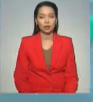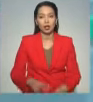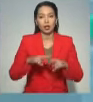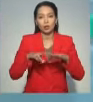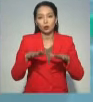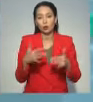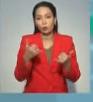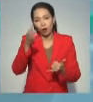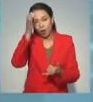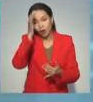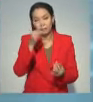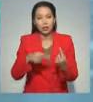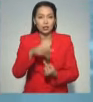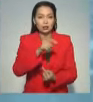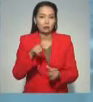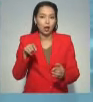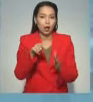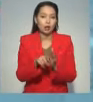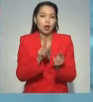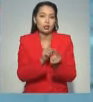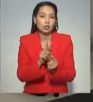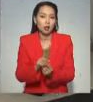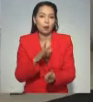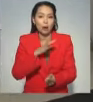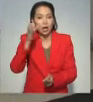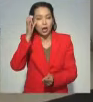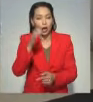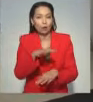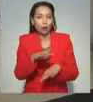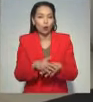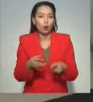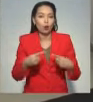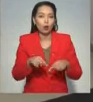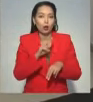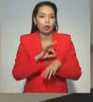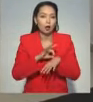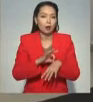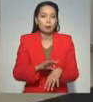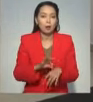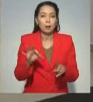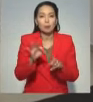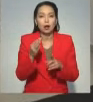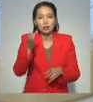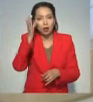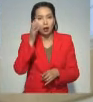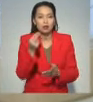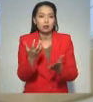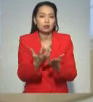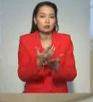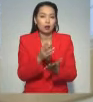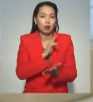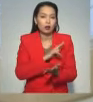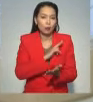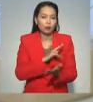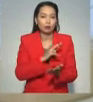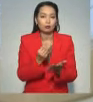Елордада бүгін ғалымдар мен кәсіпкерлер арасында кездесу өтті. Ғылым қоры ұйымдастырған шараның мақсаты ғалымдардың өнертабысын кәсіпкерлерге ұсынып,